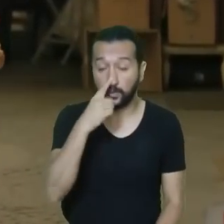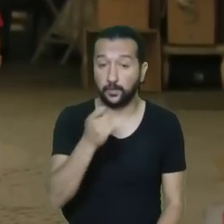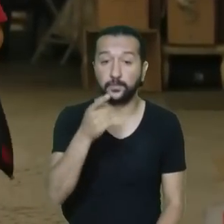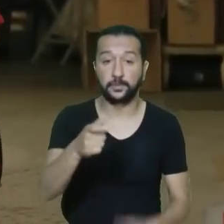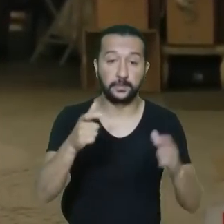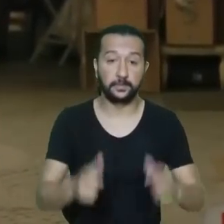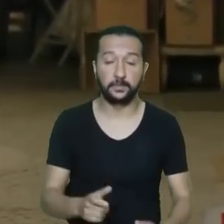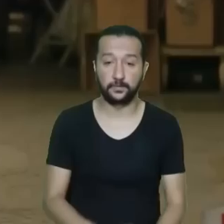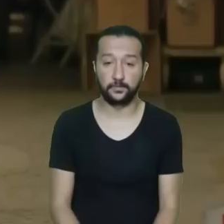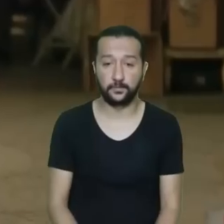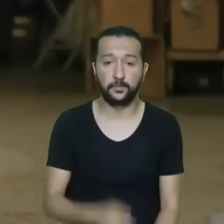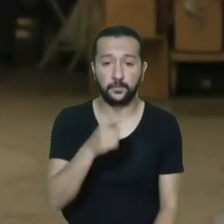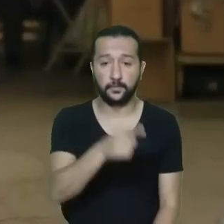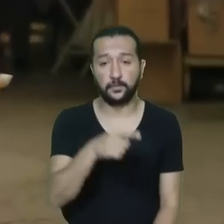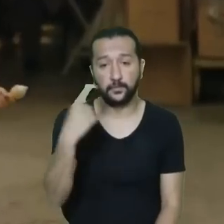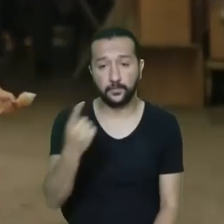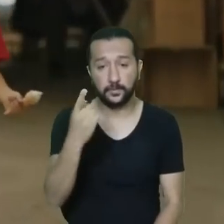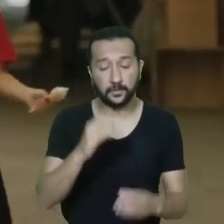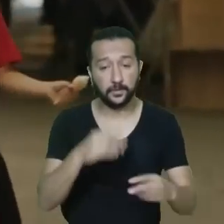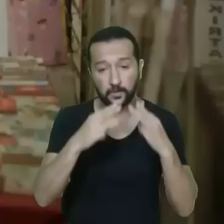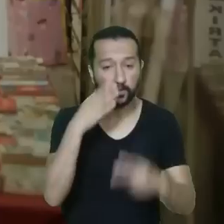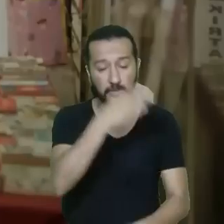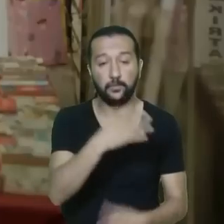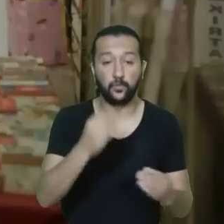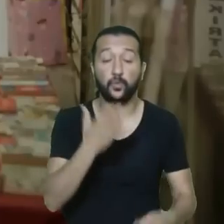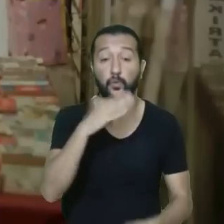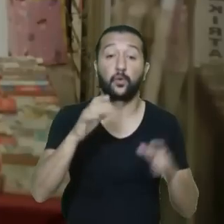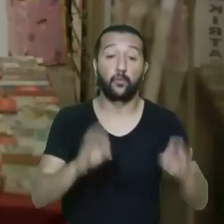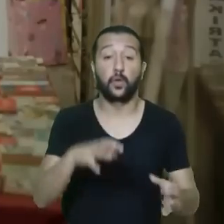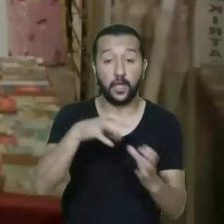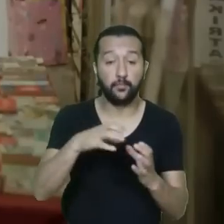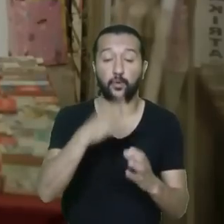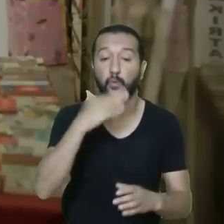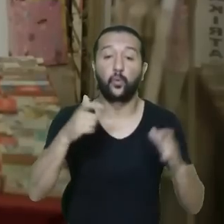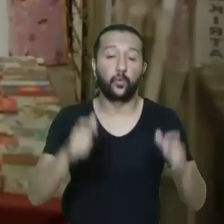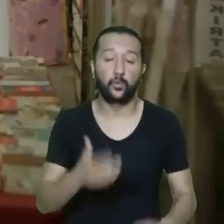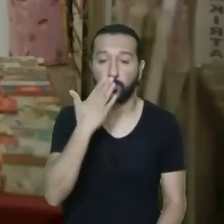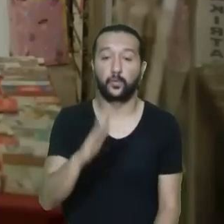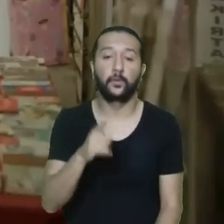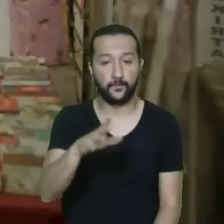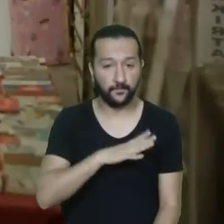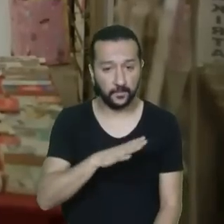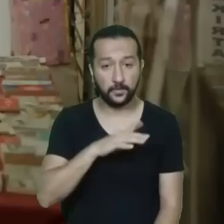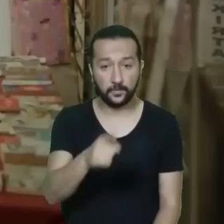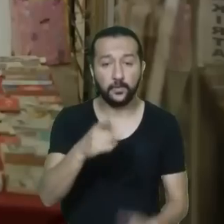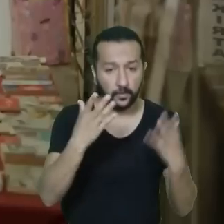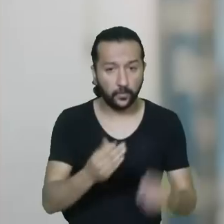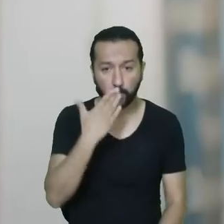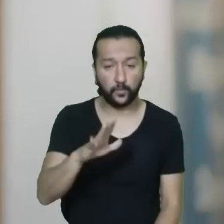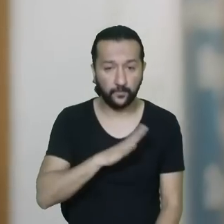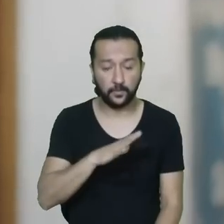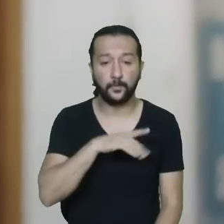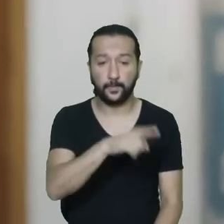ye elindekini? Bari Facebook'ta sonuna gidelim. Yok burada öyle yerler. Was? Ne demek